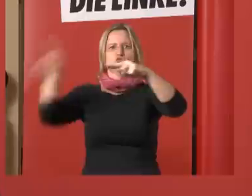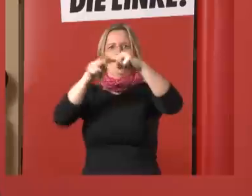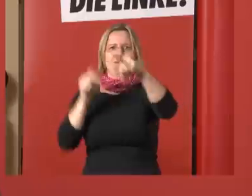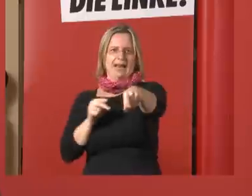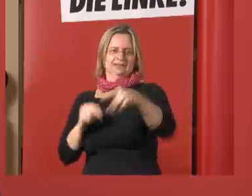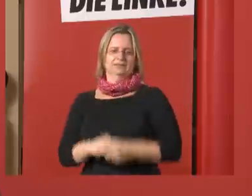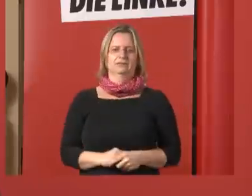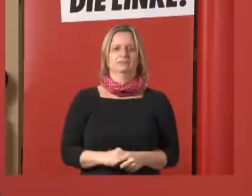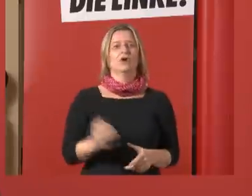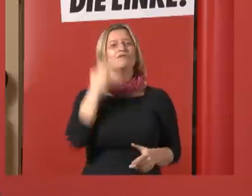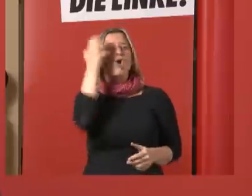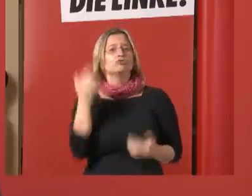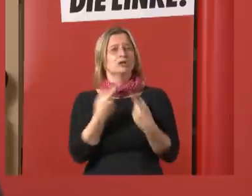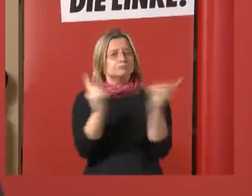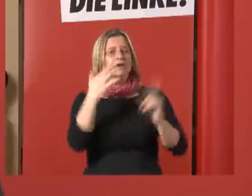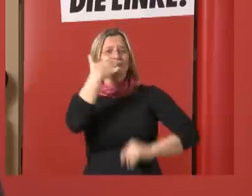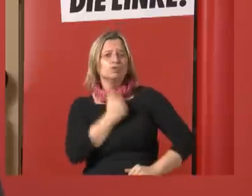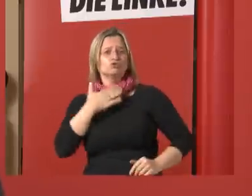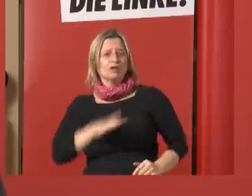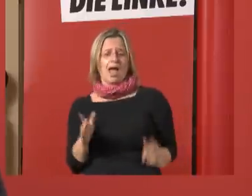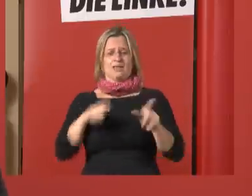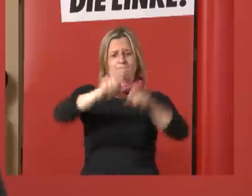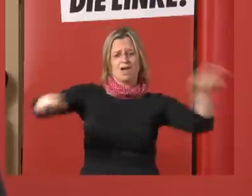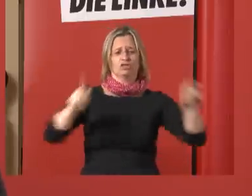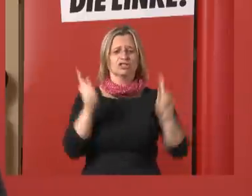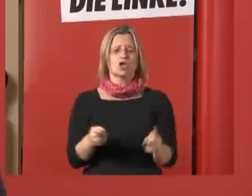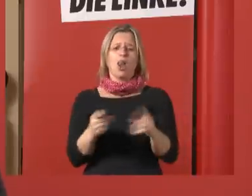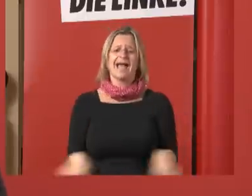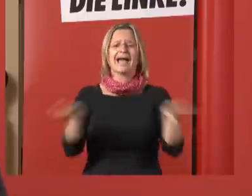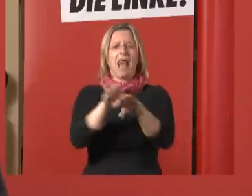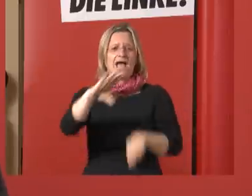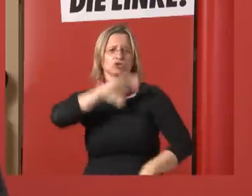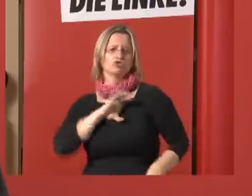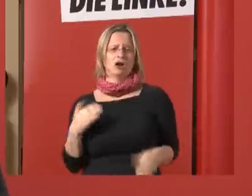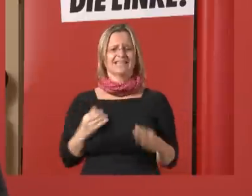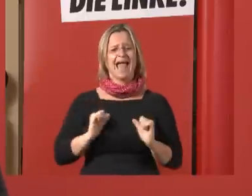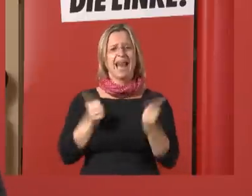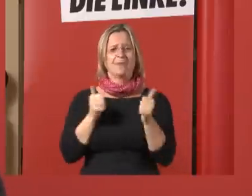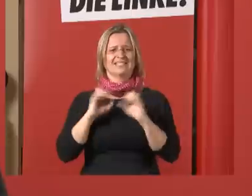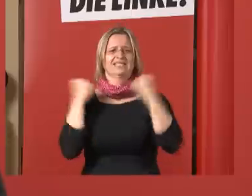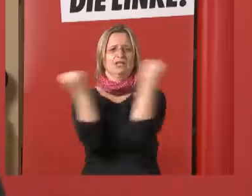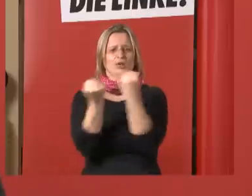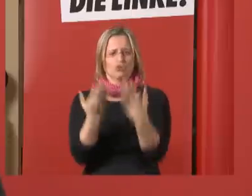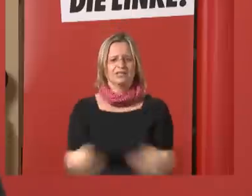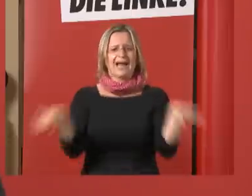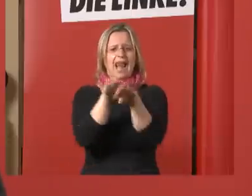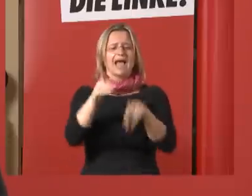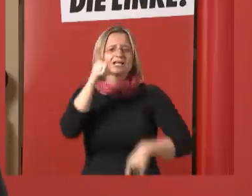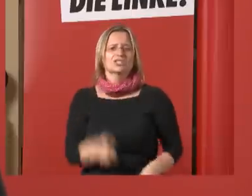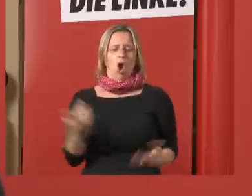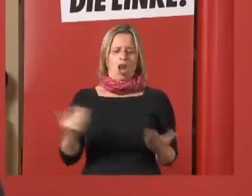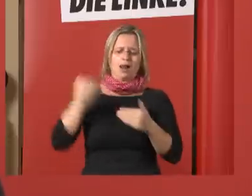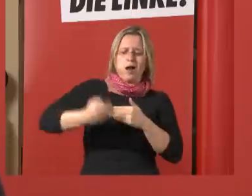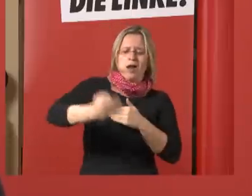die von nicht behinderten Menschen. Ich denke also, wenn wir wirklich wollen, dass gleiche Chancen bestehen,